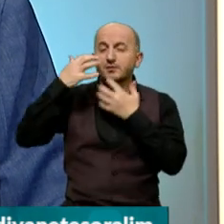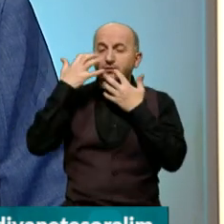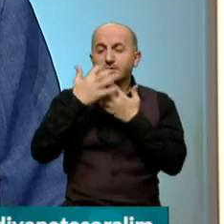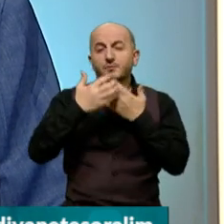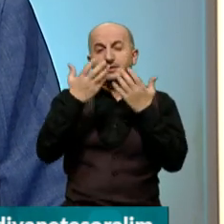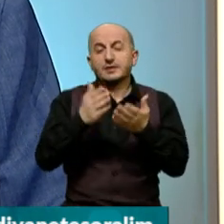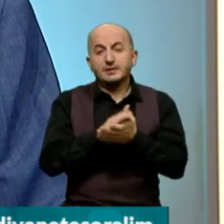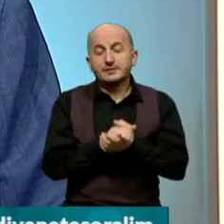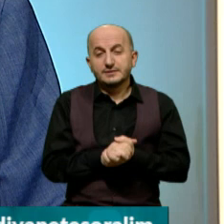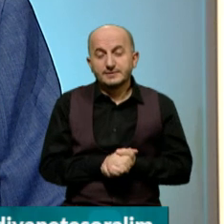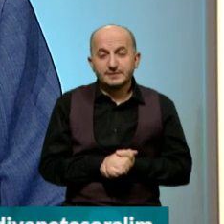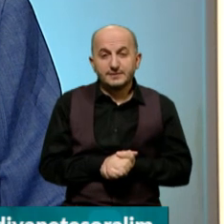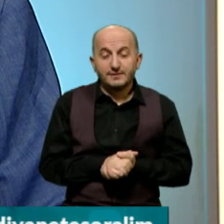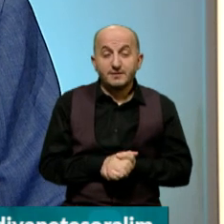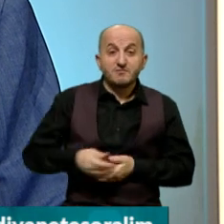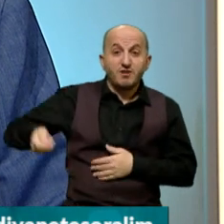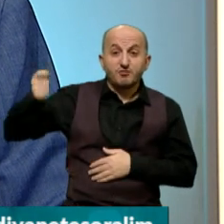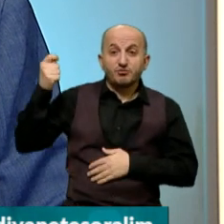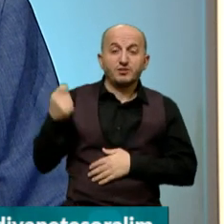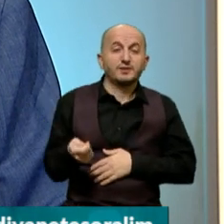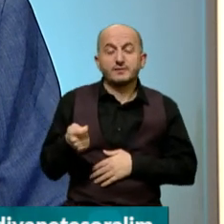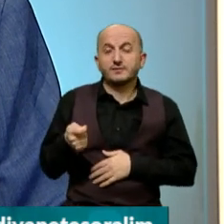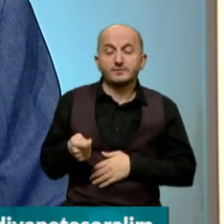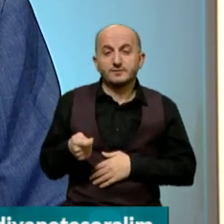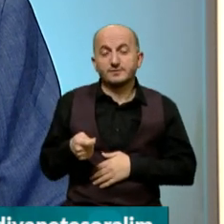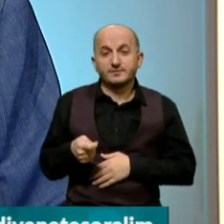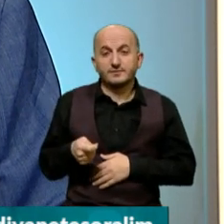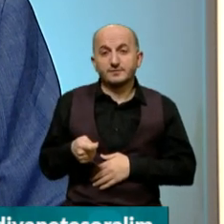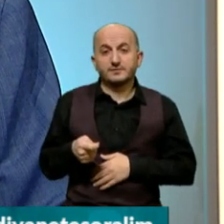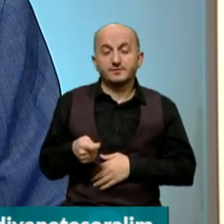fukahamız yani gerçekten